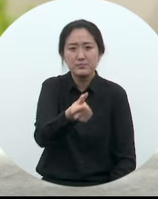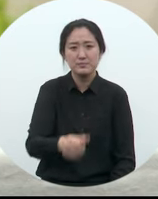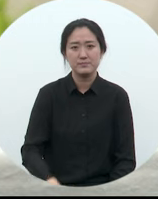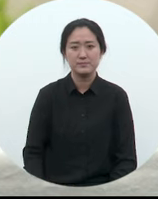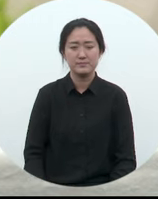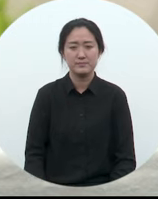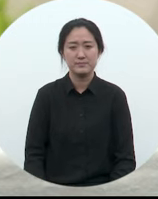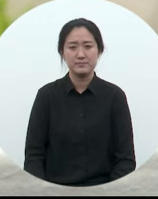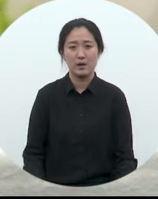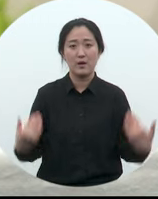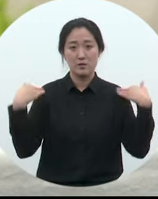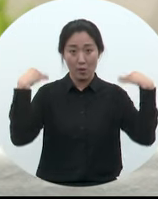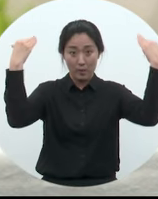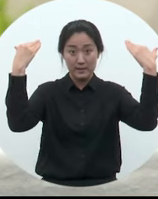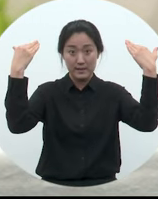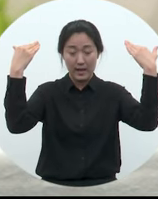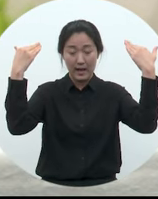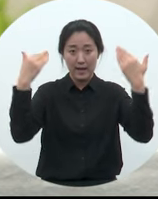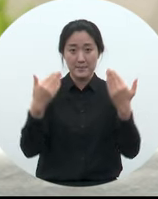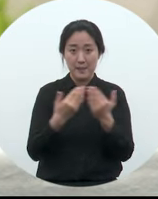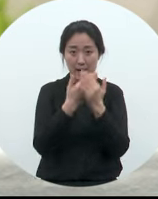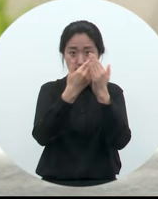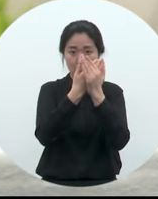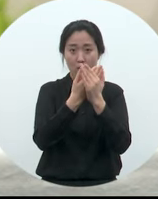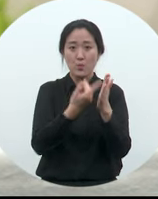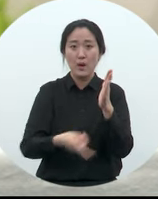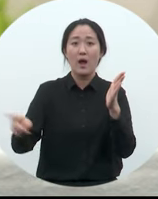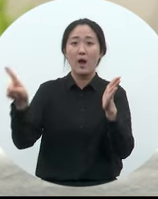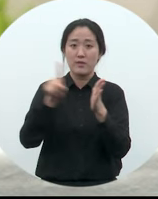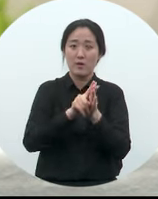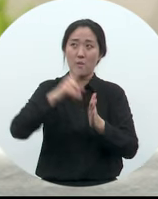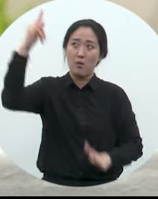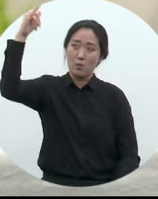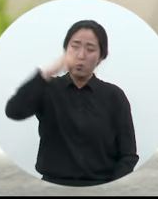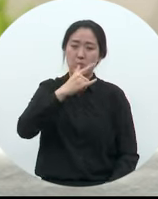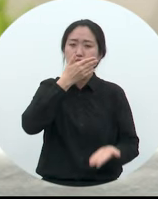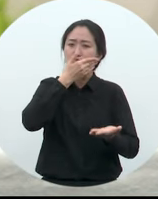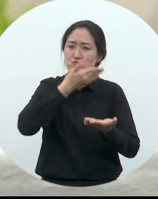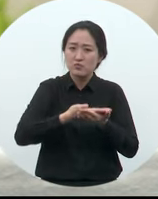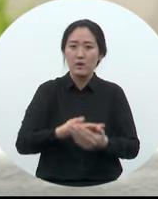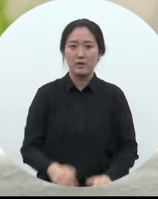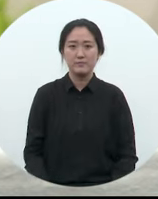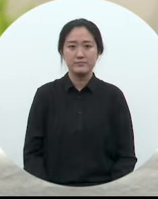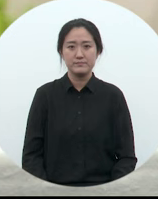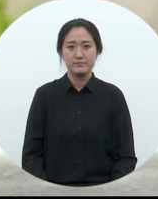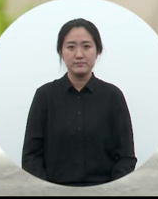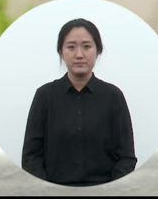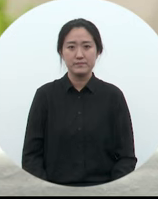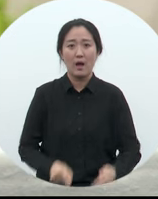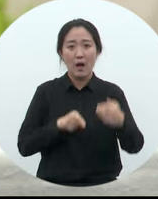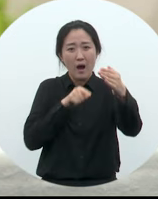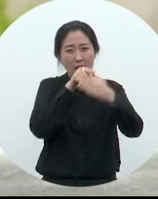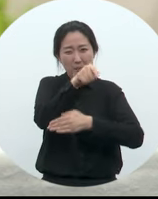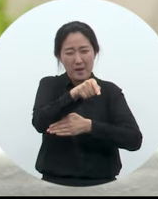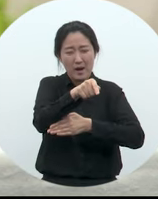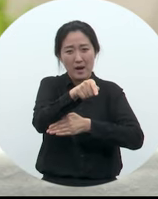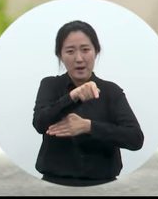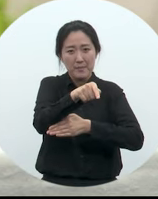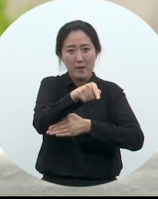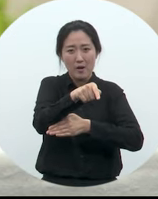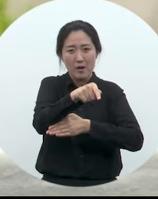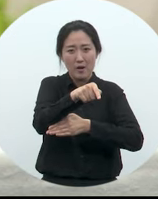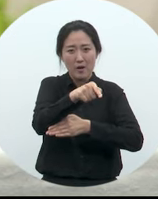우리가 항상 성장과 관련돼서는 햇볕을 잘 받는 것이 중요합니다. 그러나 요즘 이제 우리가 밖에 나가게